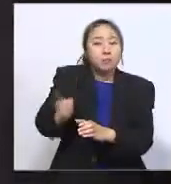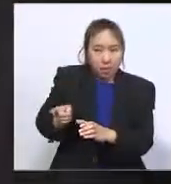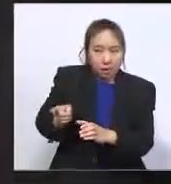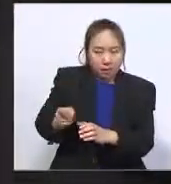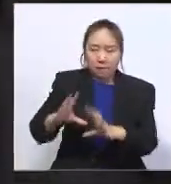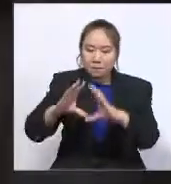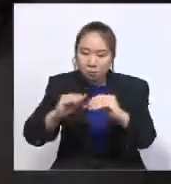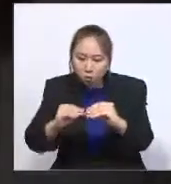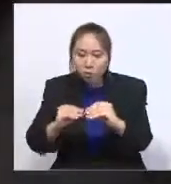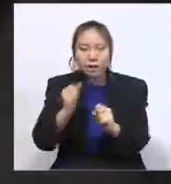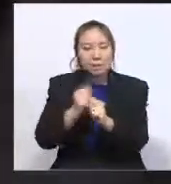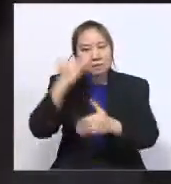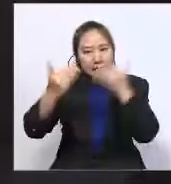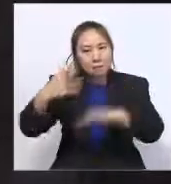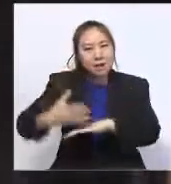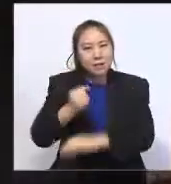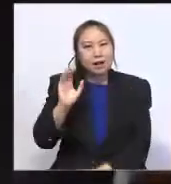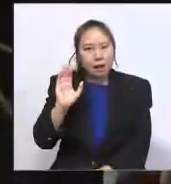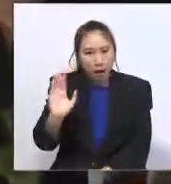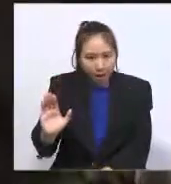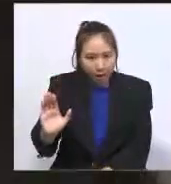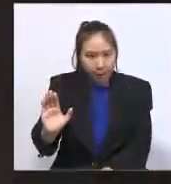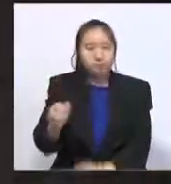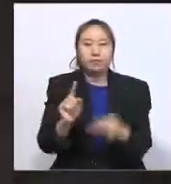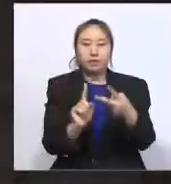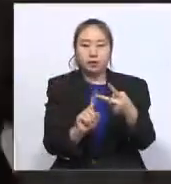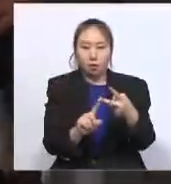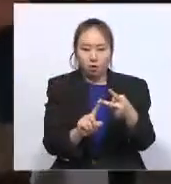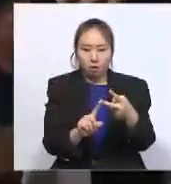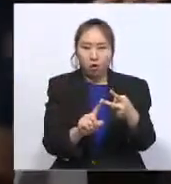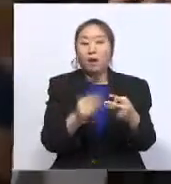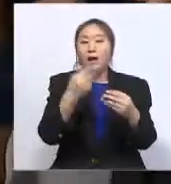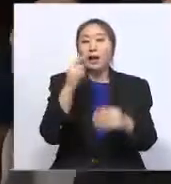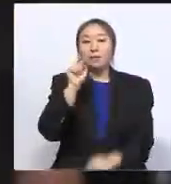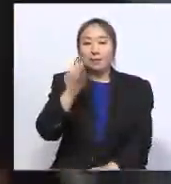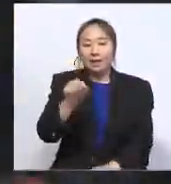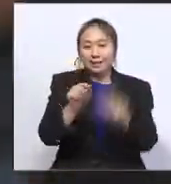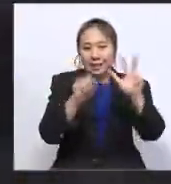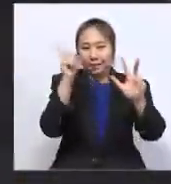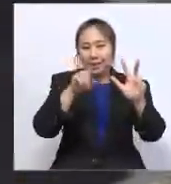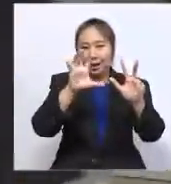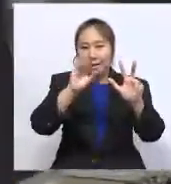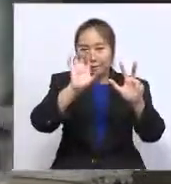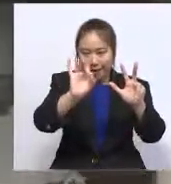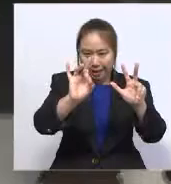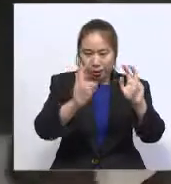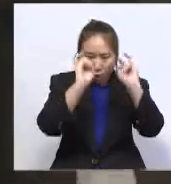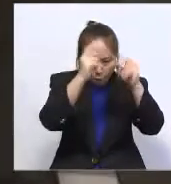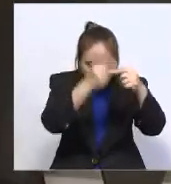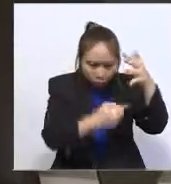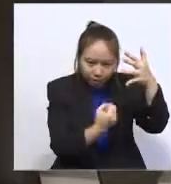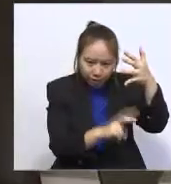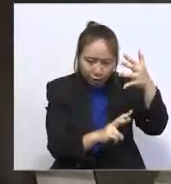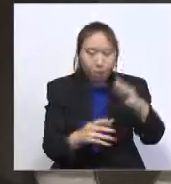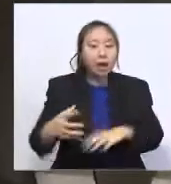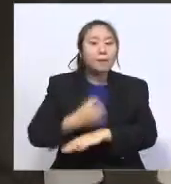การใดๆในทางการเมืองแล้วก็อีกหนึ่งข้อหานะครับฝ่าฝืนคำสั่งคสช.ที่3/58ในข้อ12ชุมนุมทางการเ